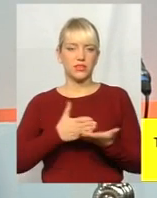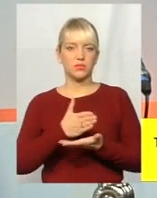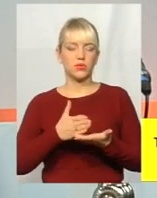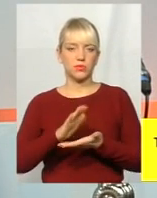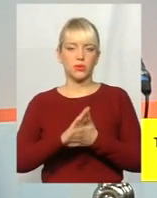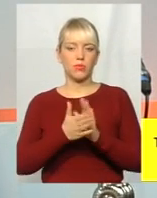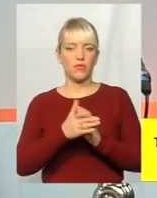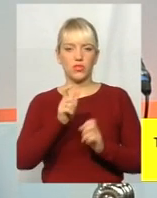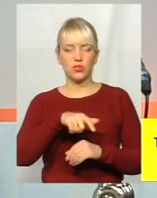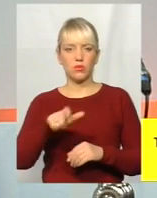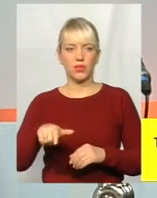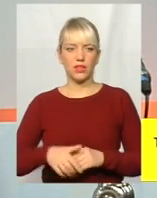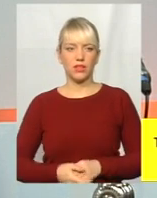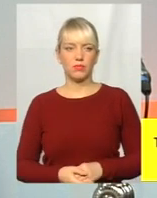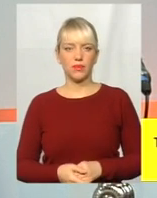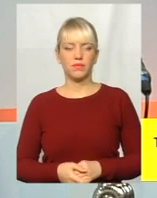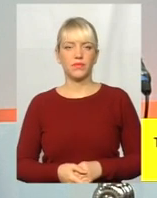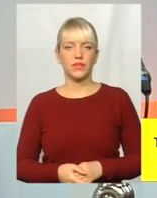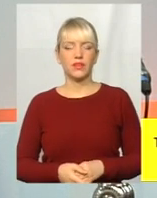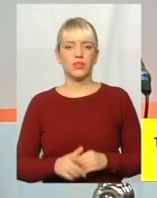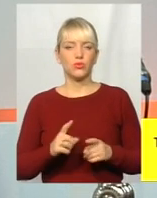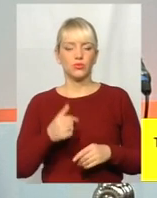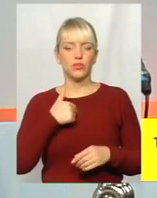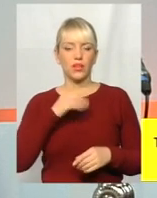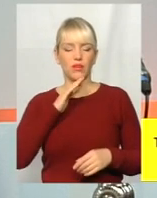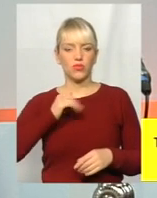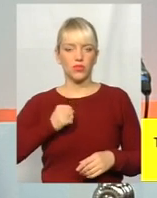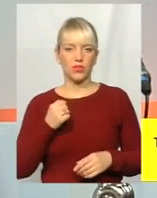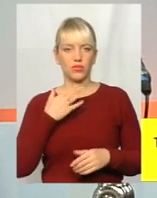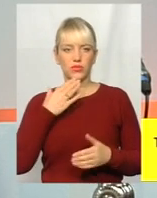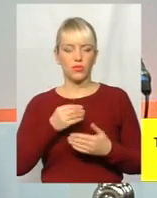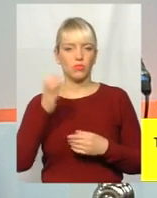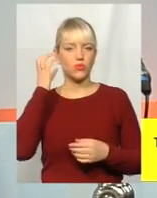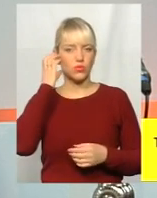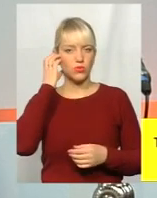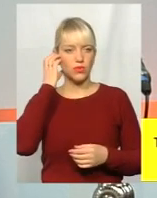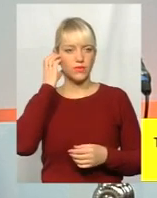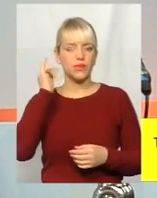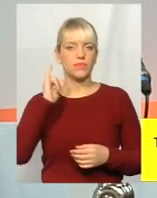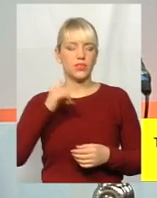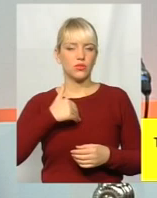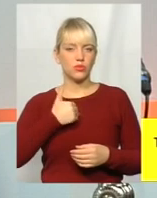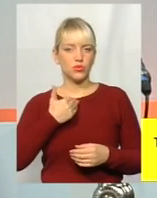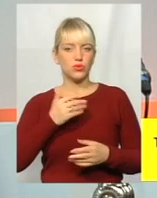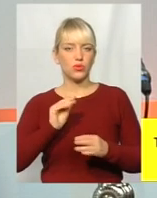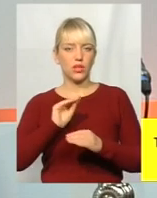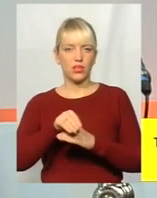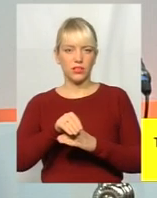домовленості з громадянами. Тому я і колегу свого прослухав, і хочу додати,